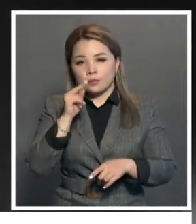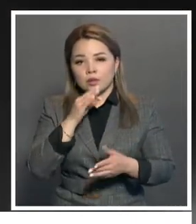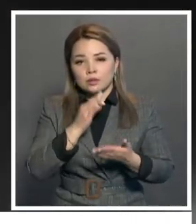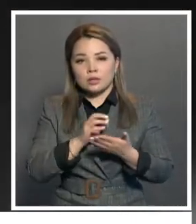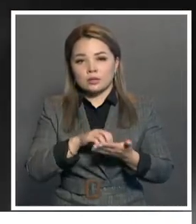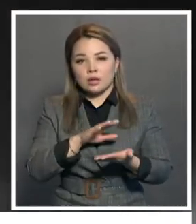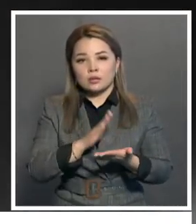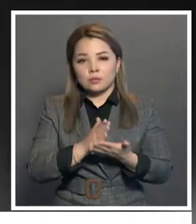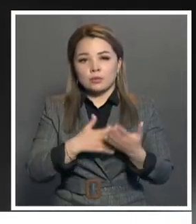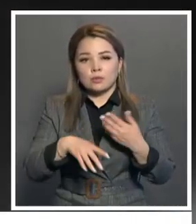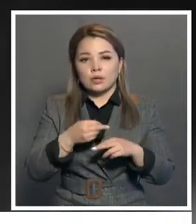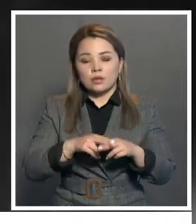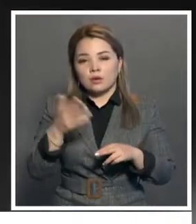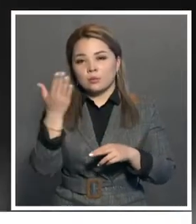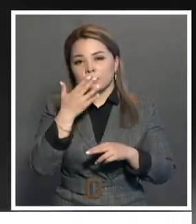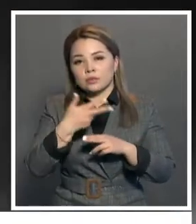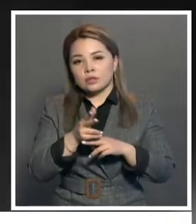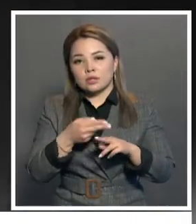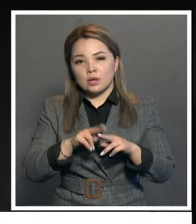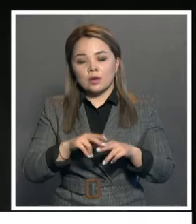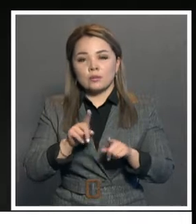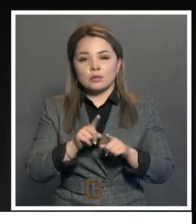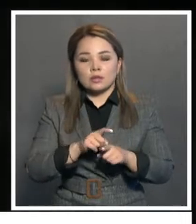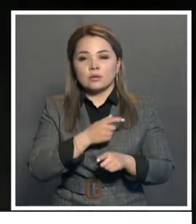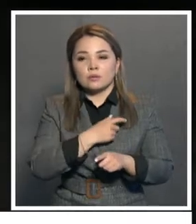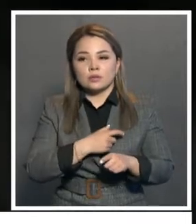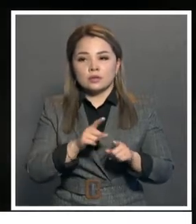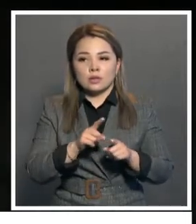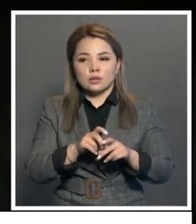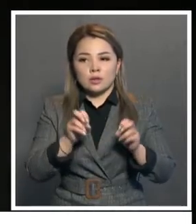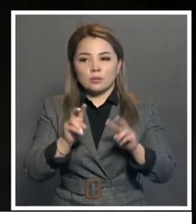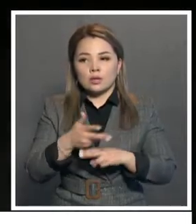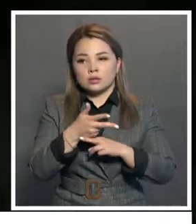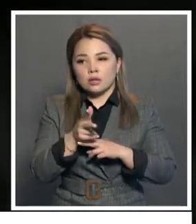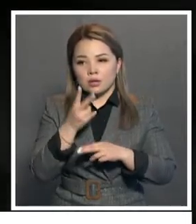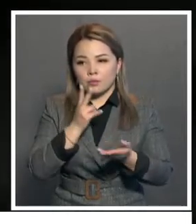сыңайлы. Себебі барлық видео полицейлер кеудесіне тағатын арнайы құрылғыға түсірілген.